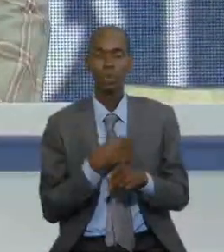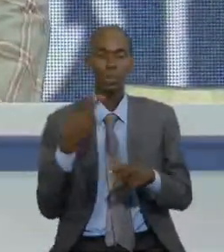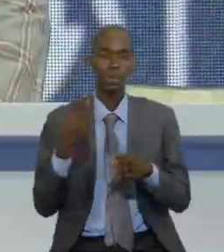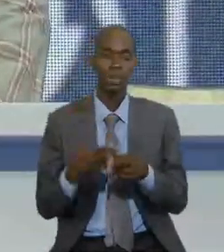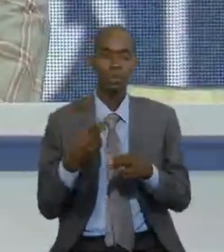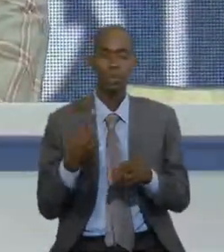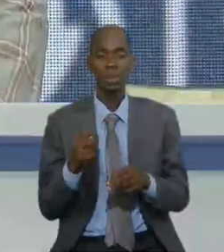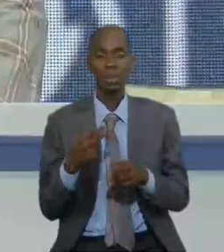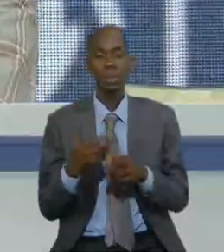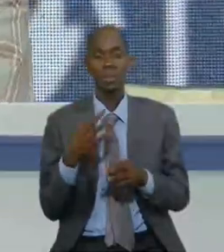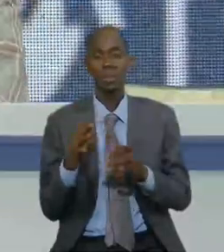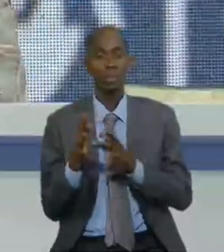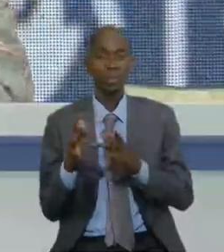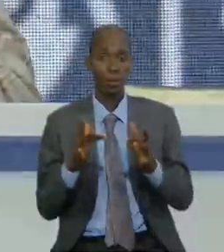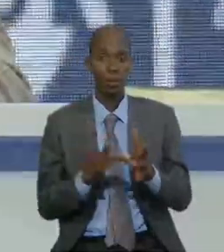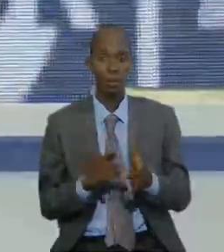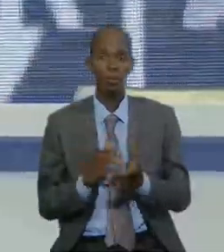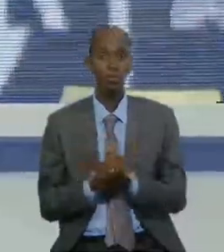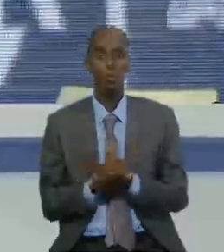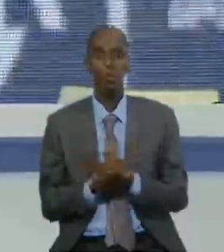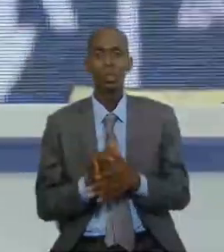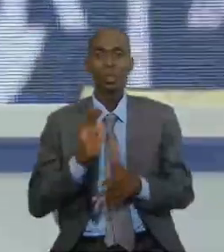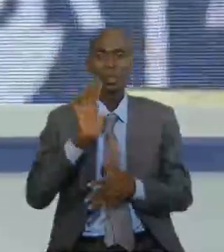le nom de Jésus